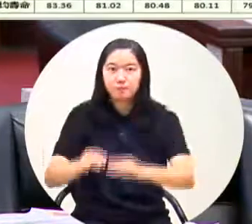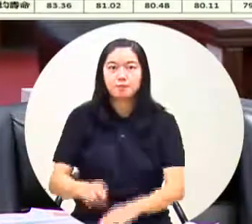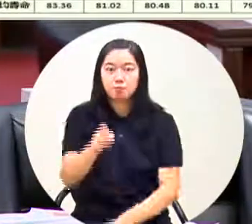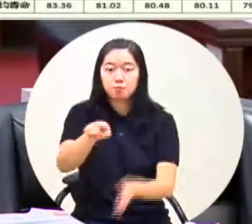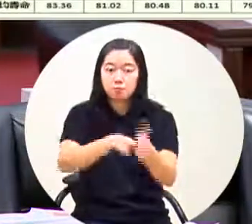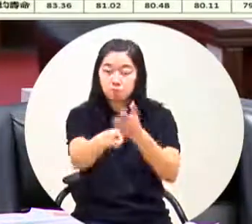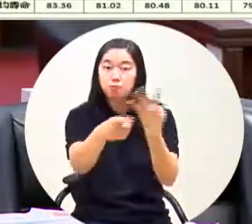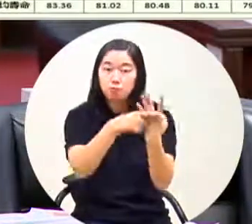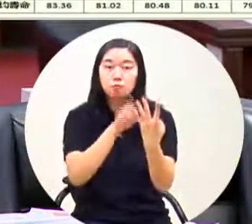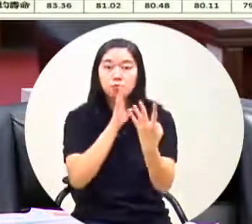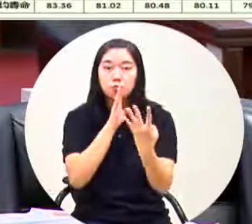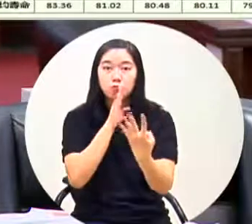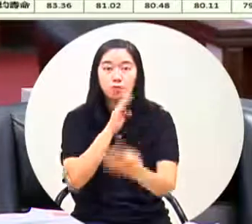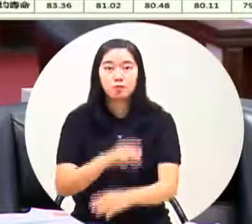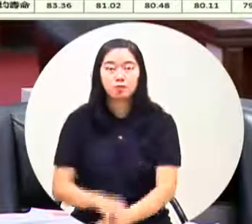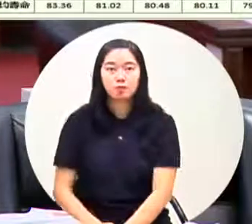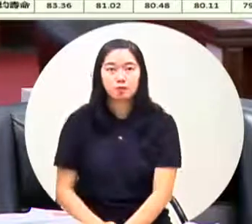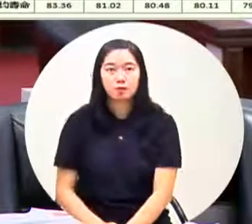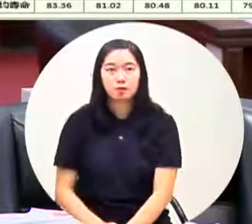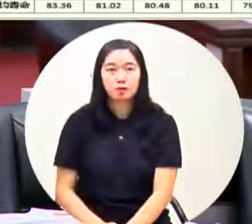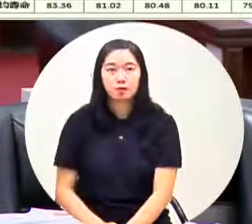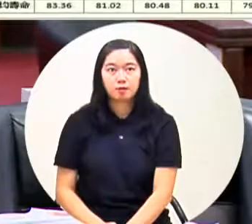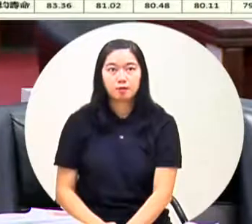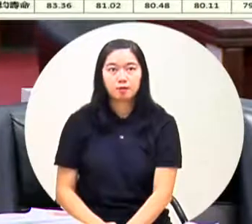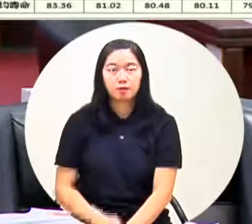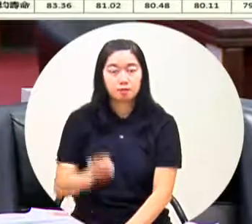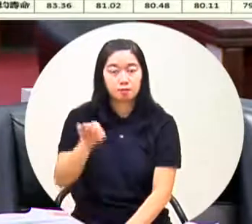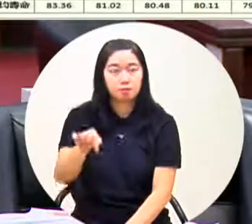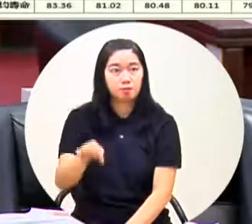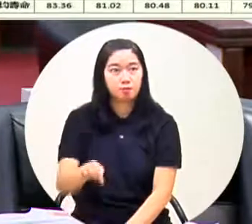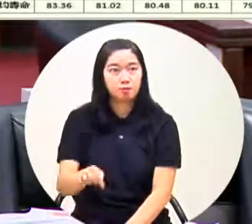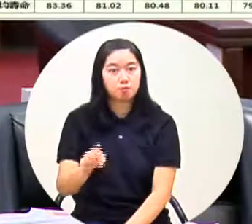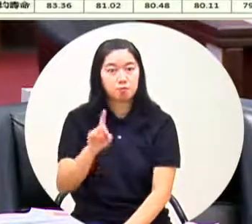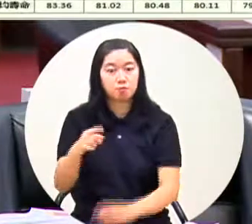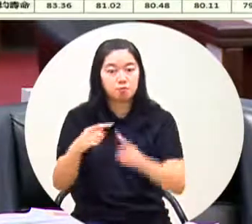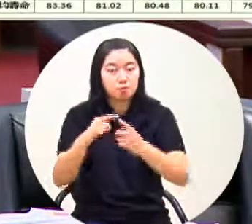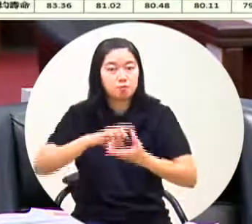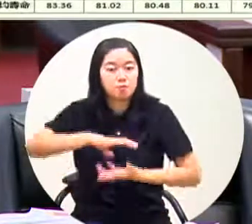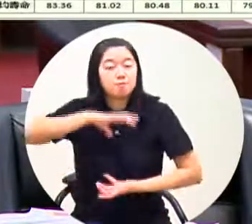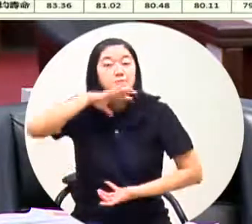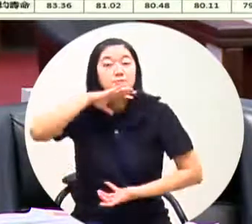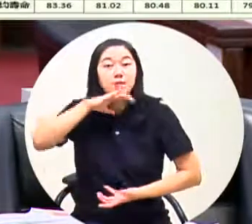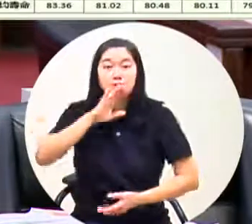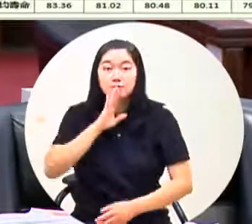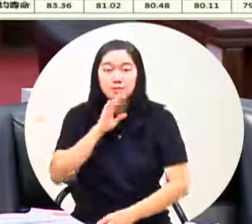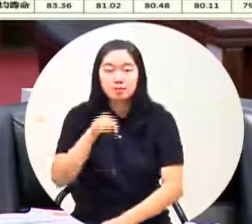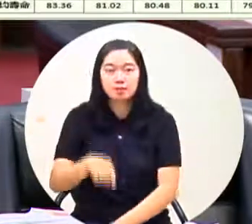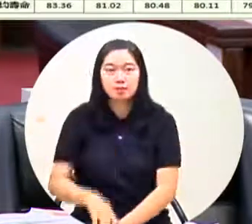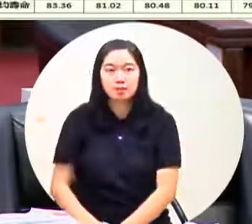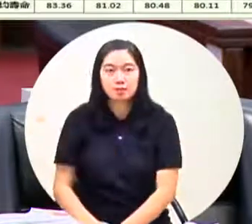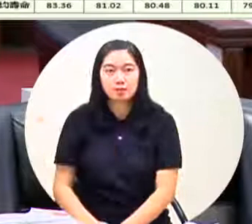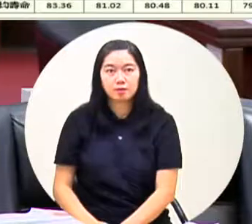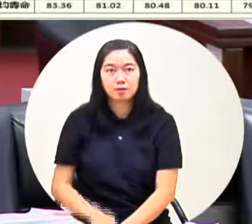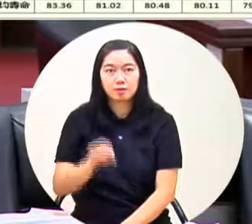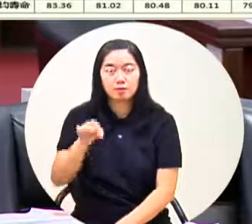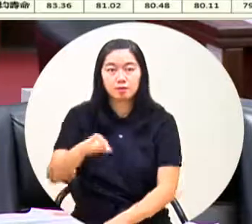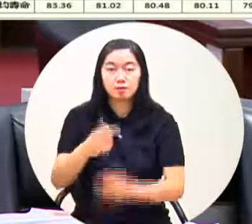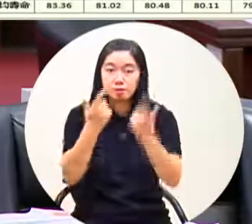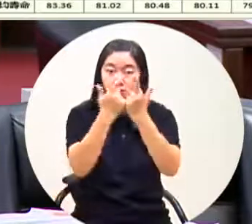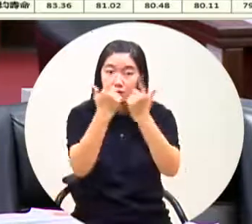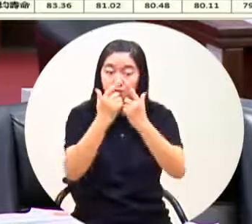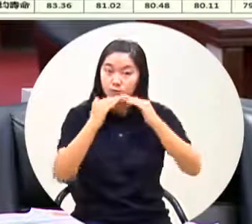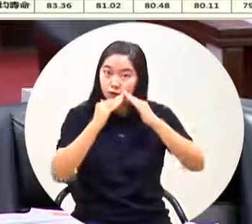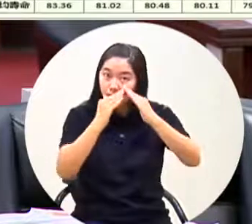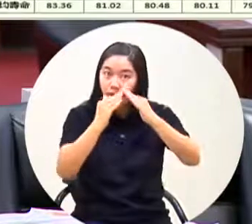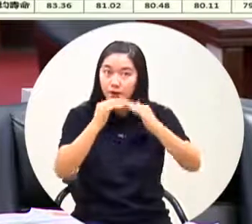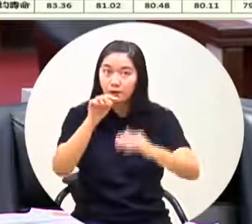家嘛哈，对人的一个长寿的部分，我相信你也最清楚了。 为什么生活在台北市就